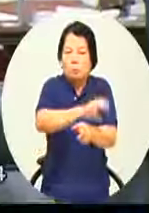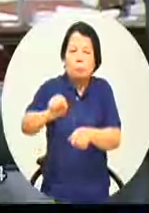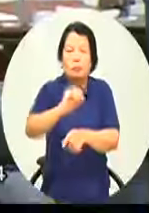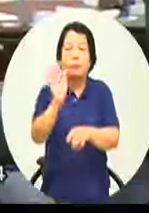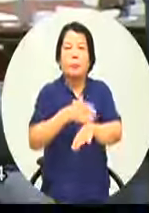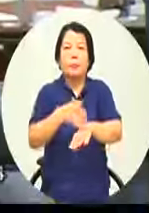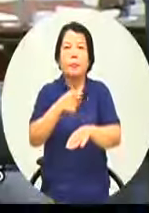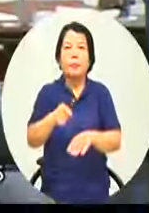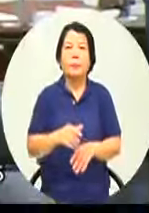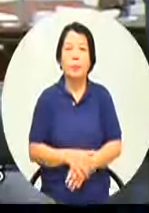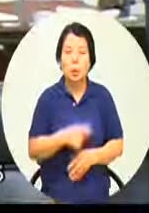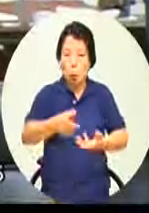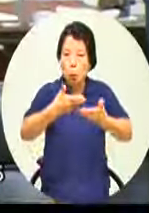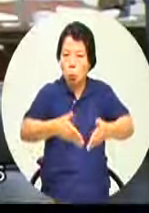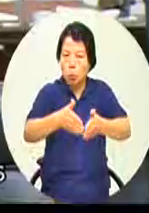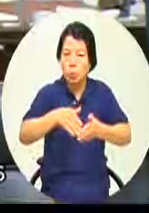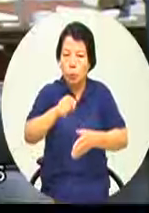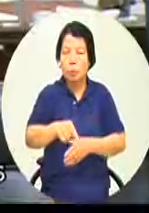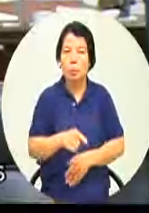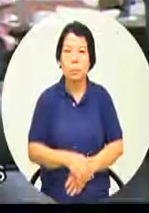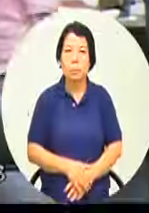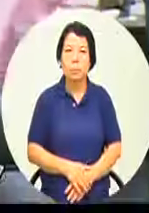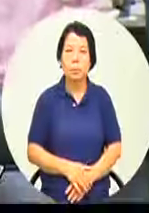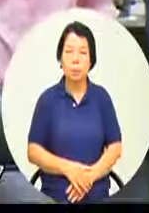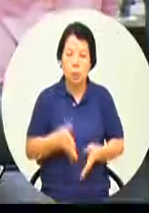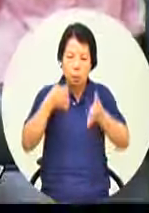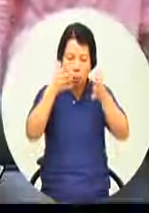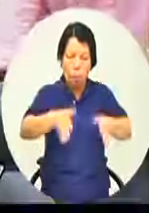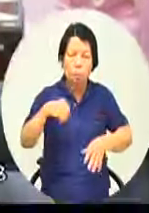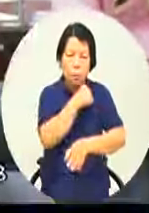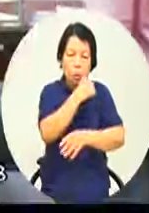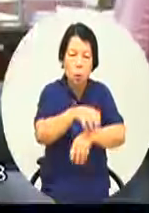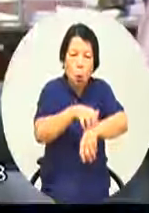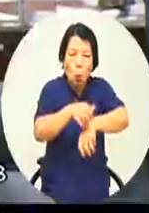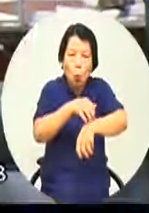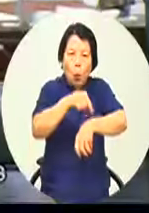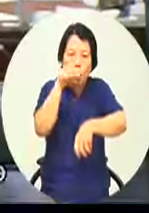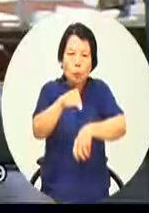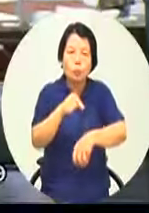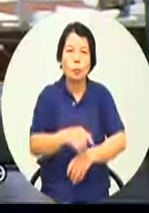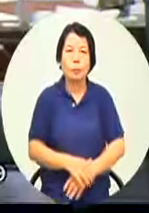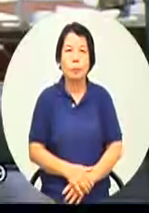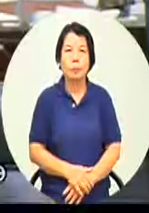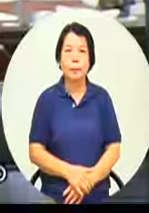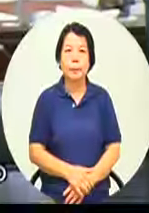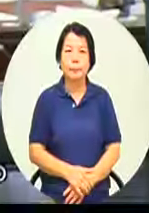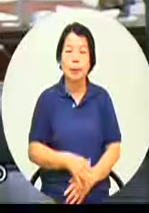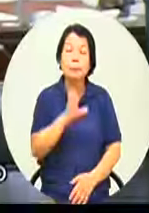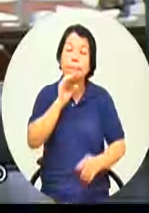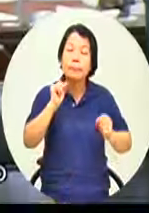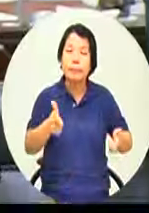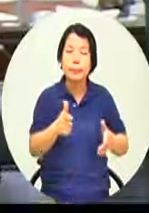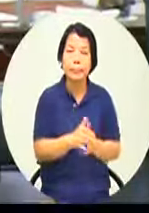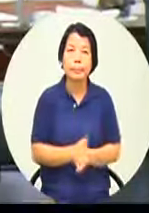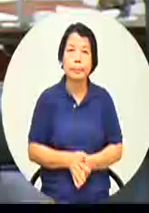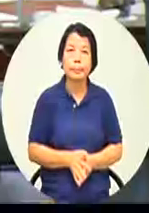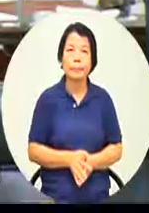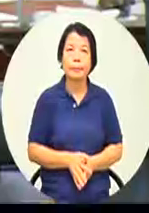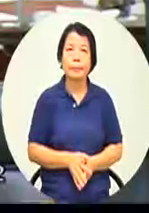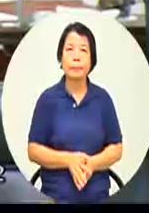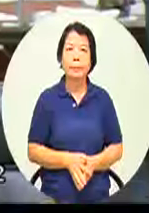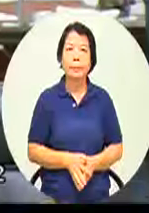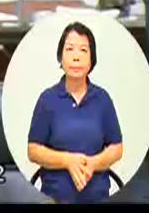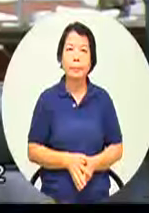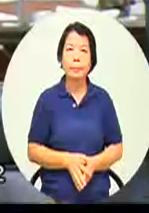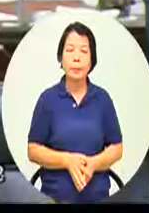的。好、哦，所以我要讲的是讲，针对台湾猕猴的部分，吼、哦，是毋是咱农业局这边有